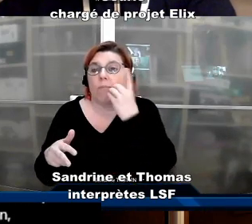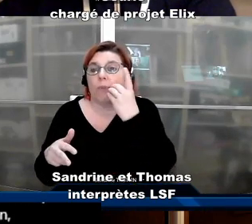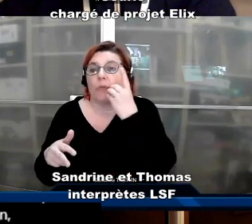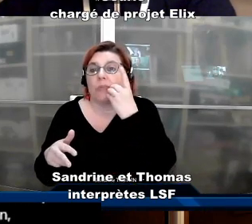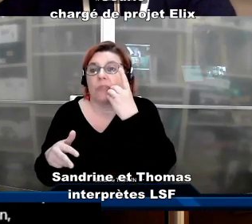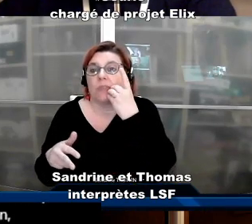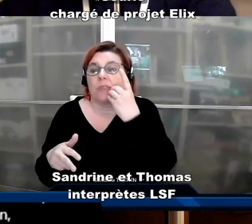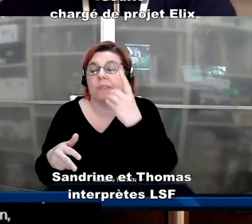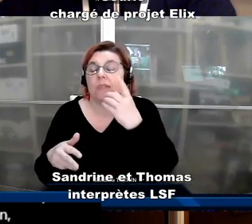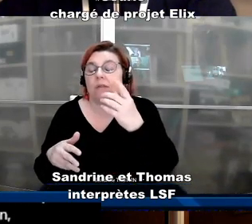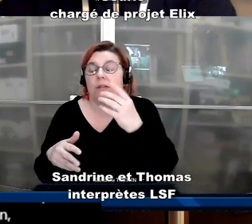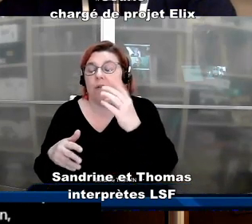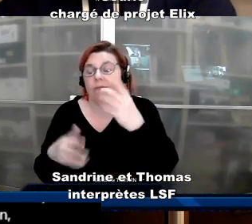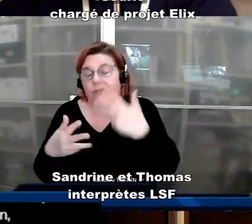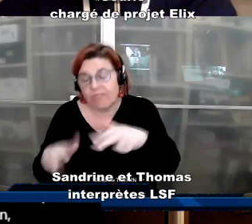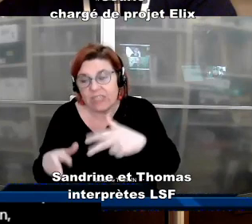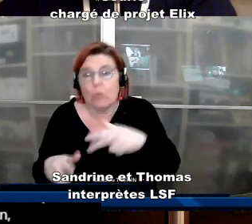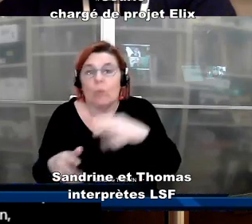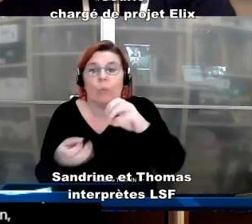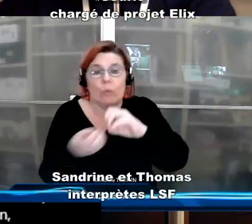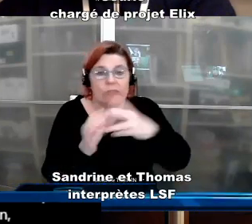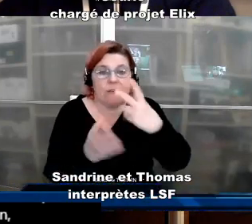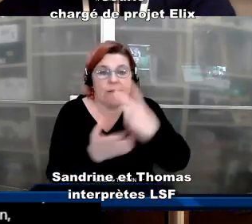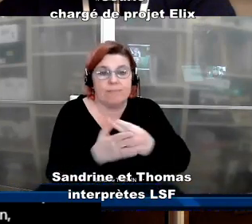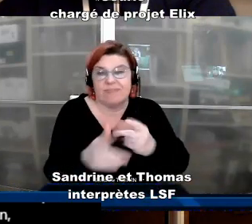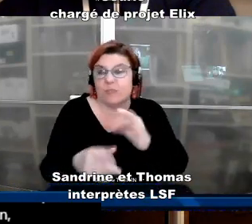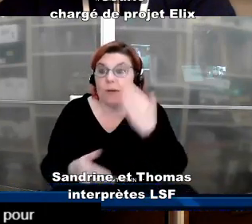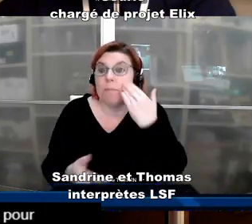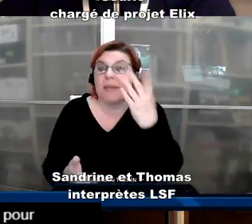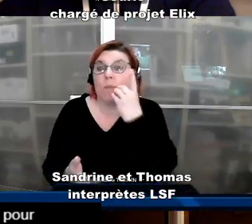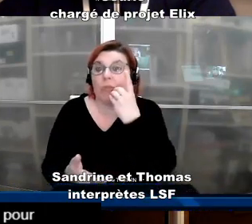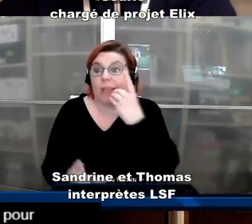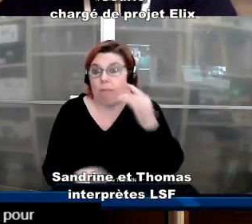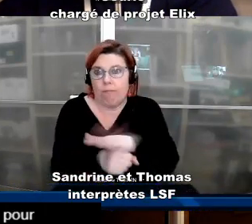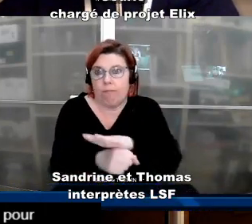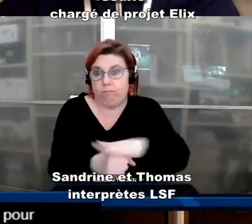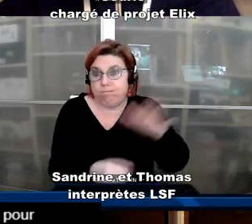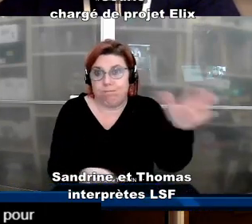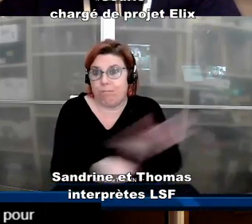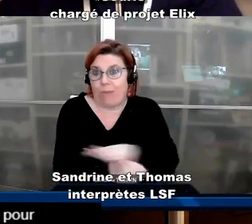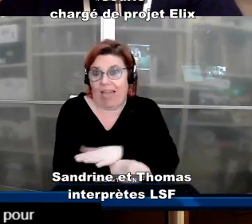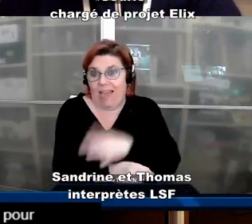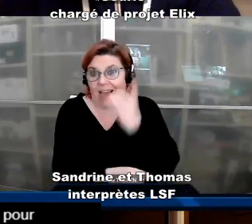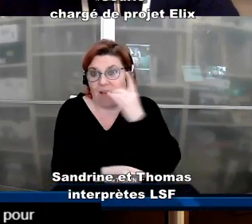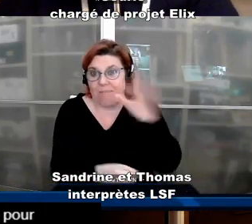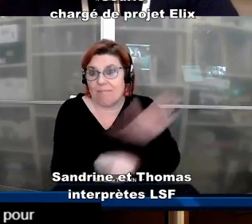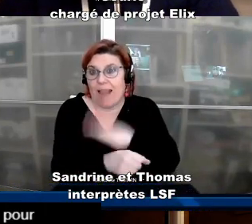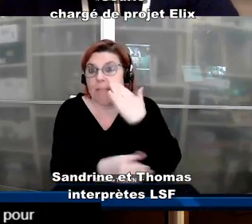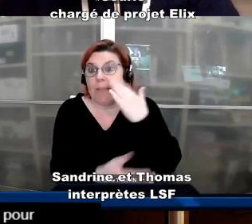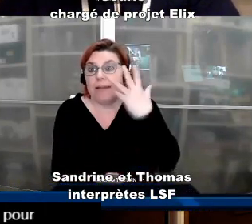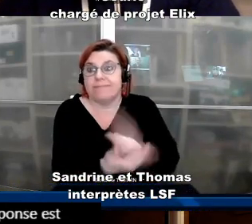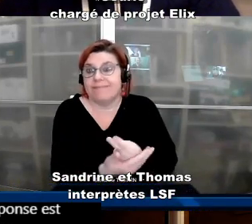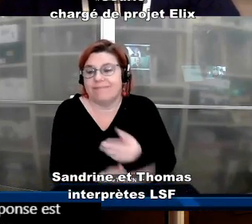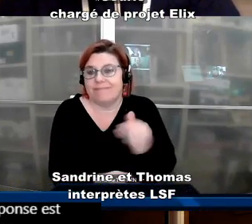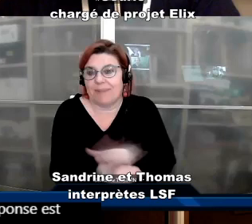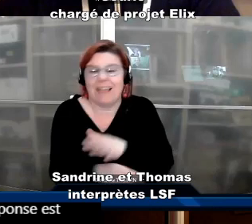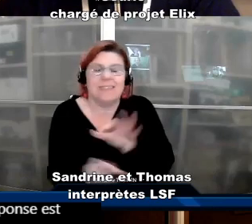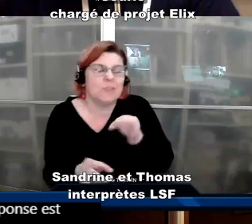dans le site Internet. Sinon ça remplirait tout votre téléphone sinon. C'est ça, il y a plusieurs